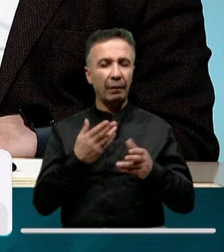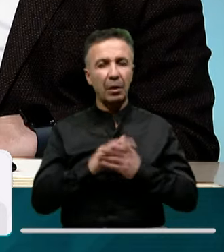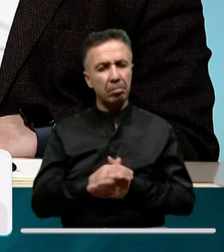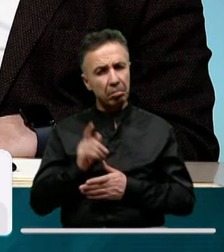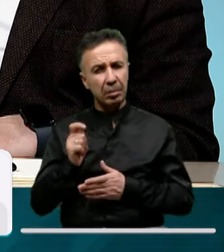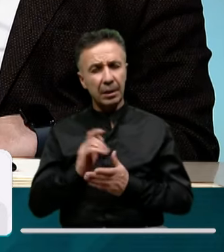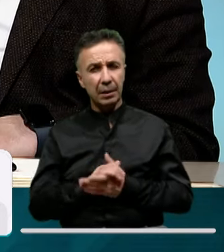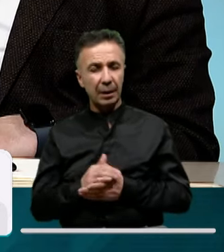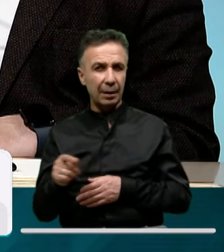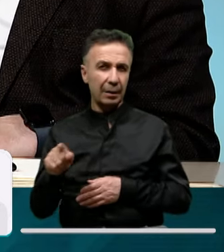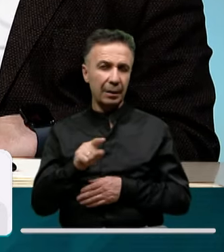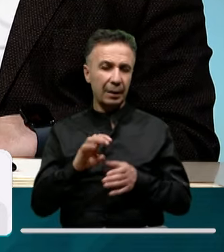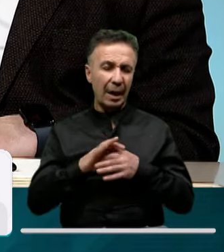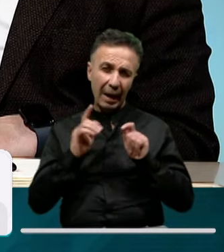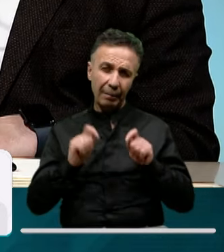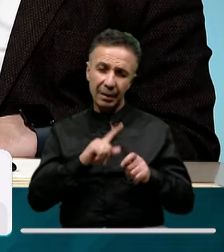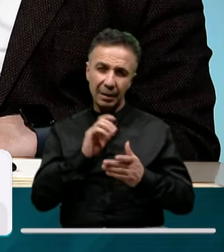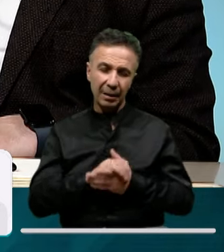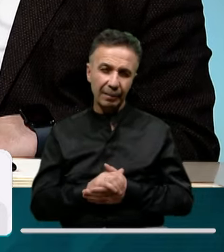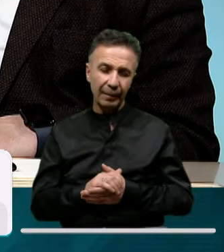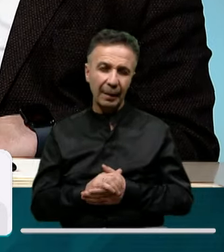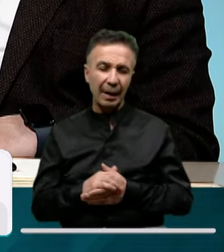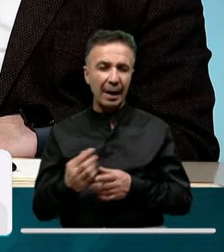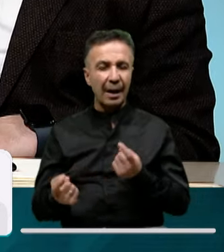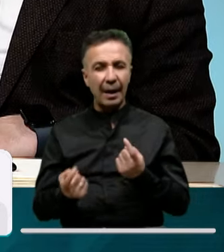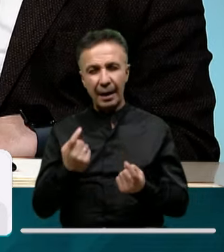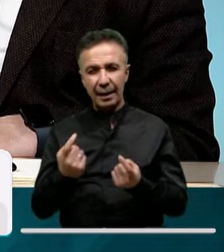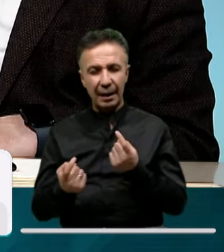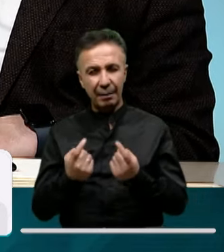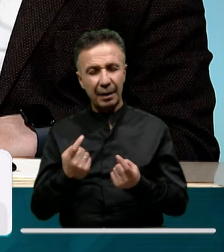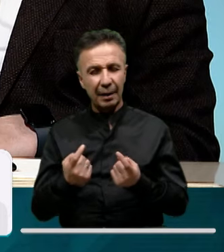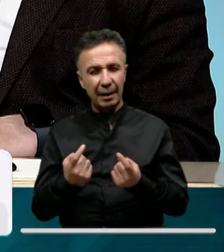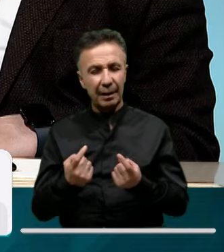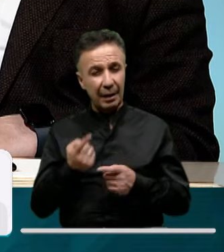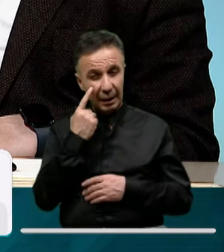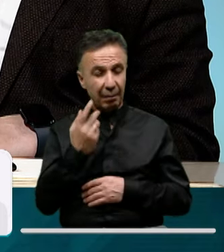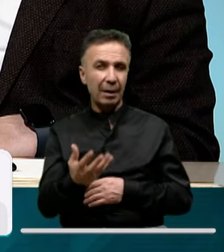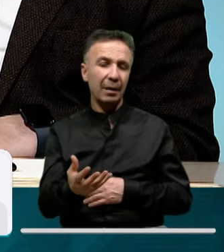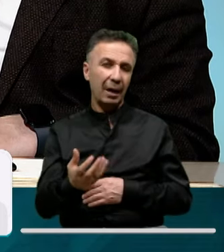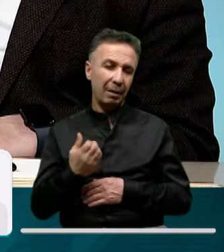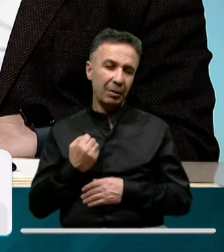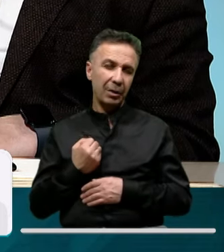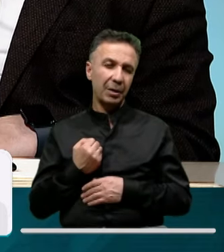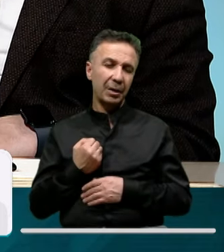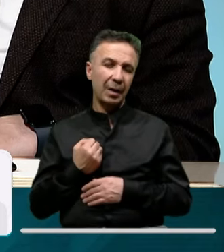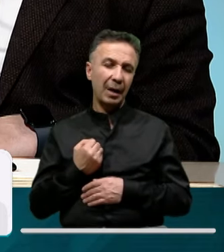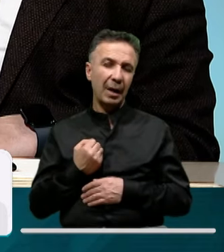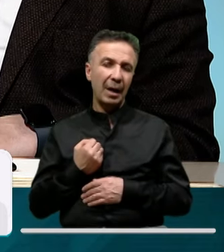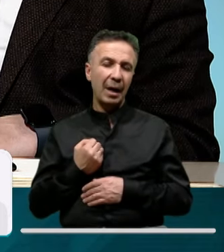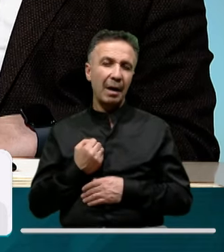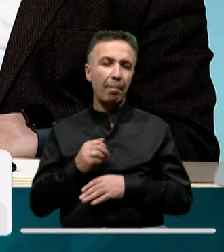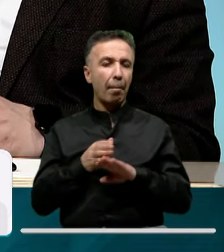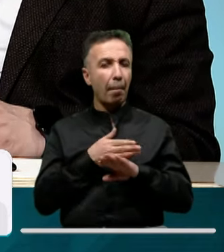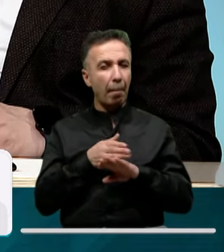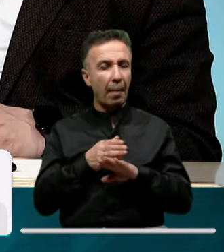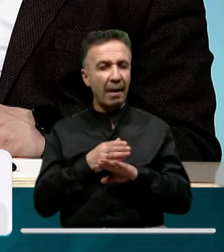gerçekten siz ne yapmışsınız? Efendim ekili bir araziyi istimlak edilmiş veya diyelim ki işte meyveye durmuş bir